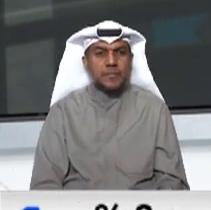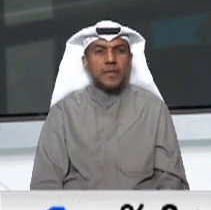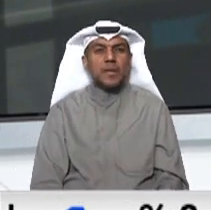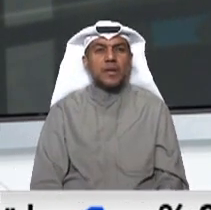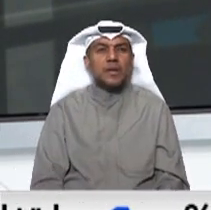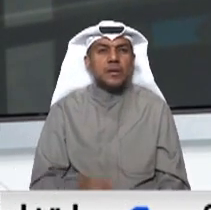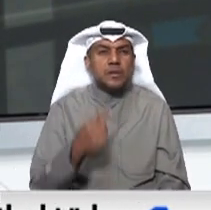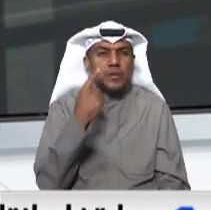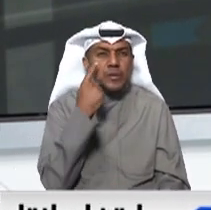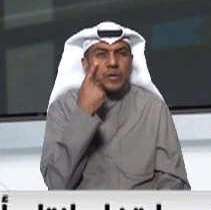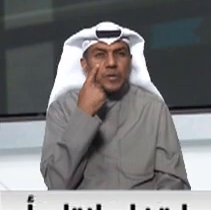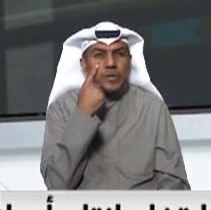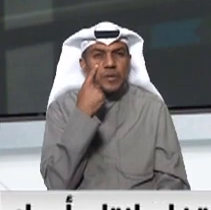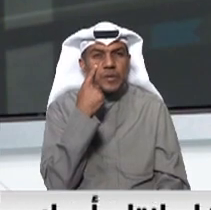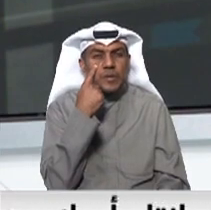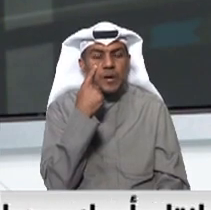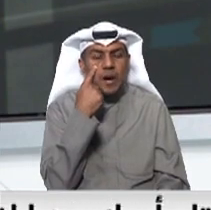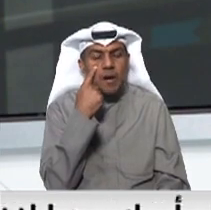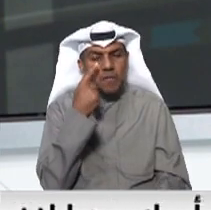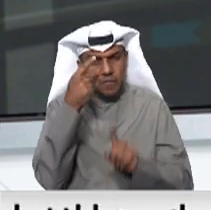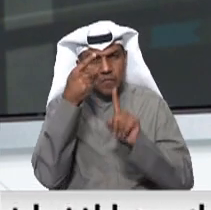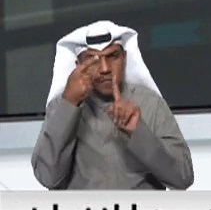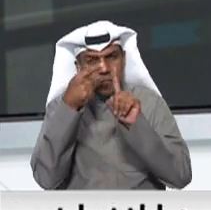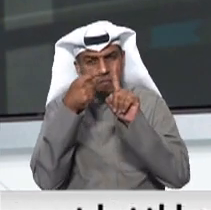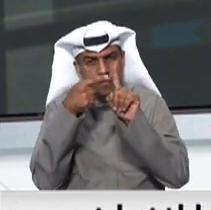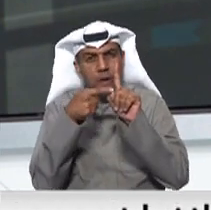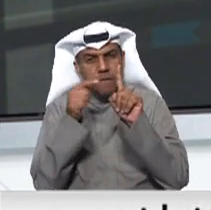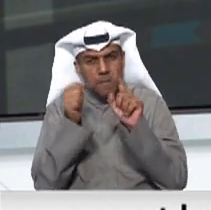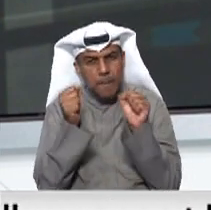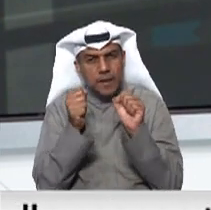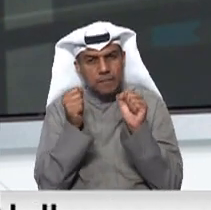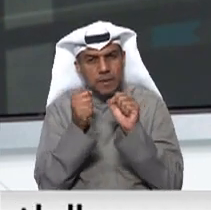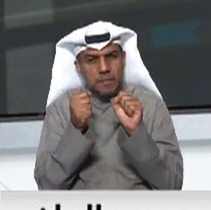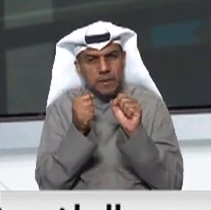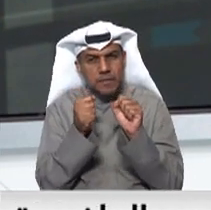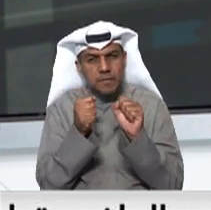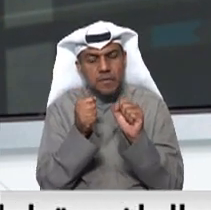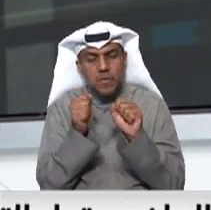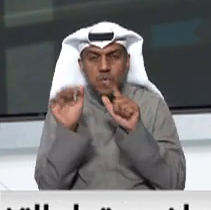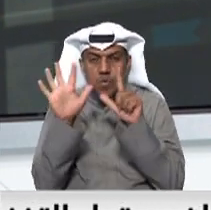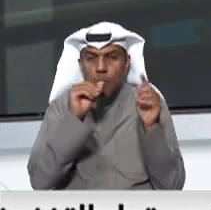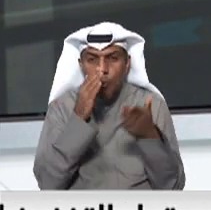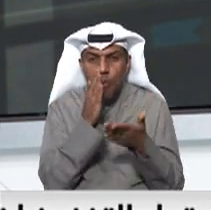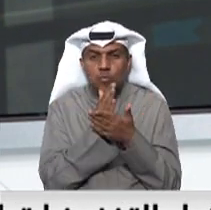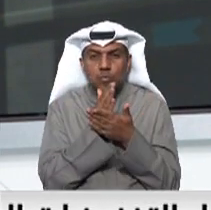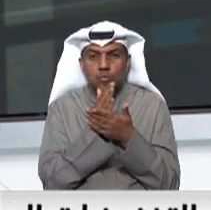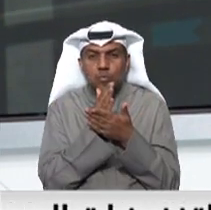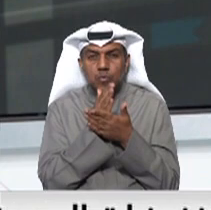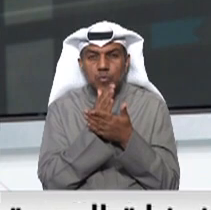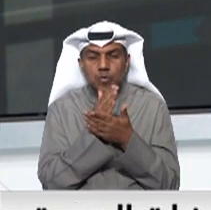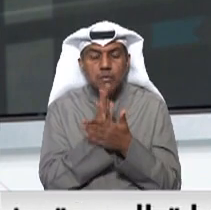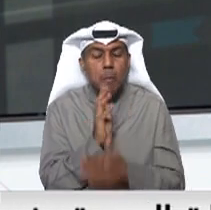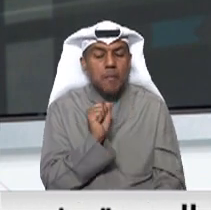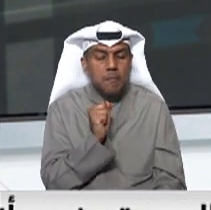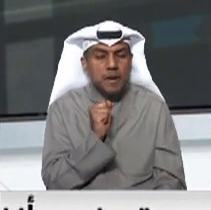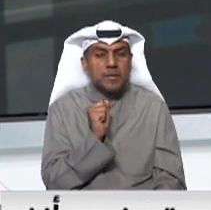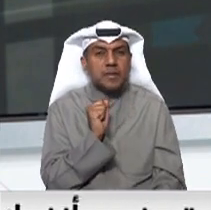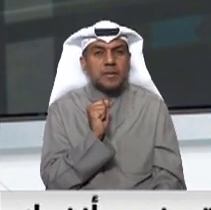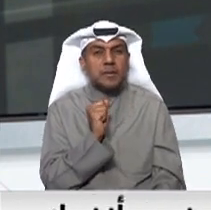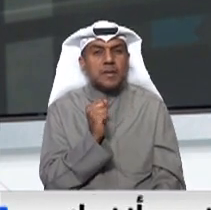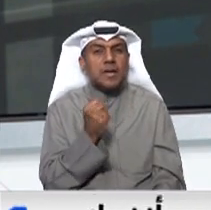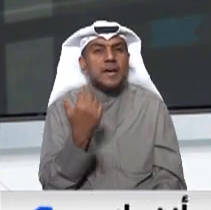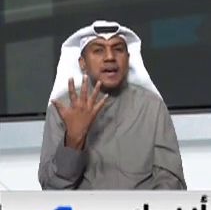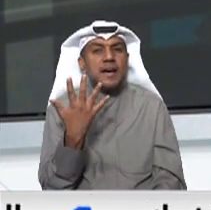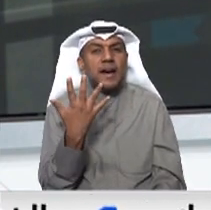هناك انخفاض في درجات الحرارة ملحوظ خاصة في منتصف الأسبوع القادم، قد تقل درجات الحرارة إلى أقل من